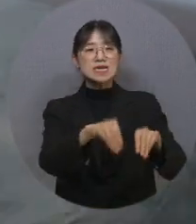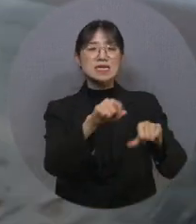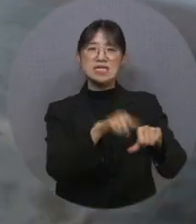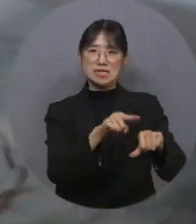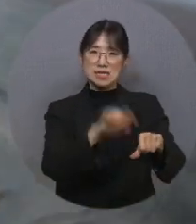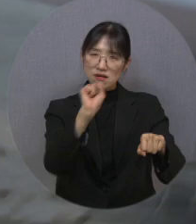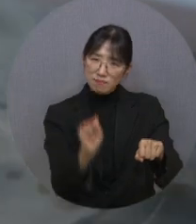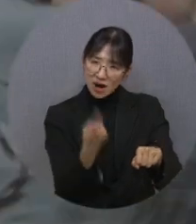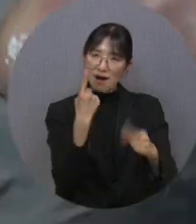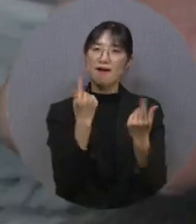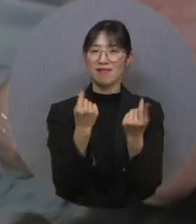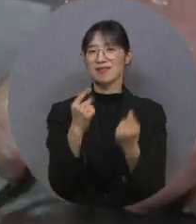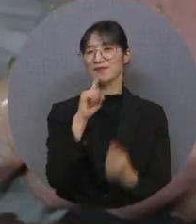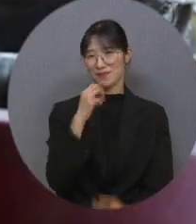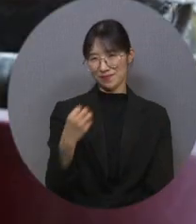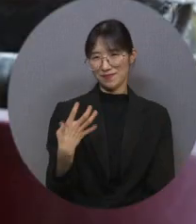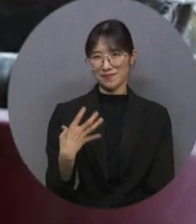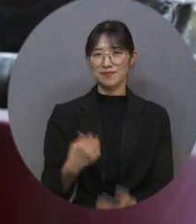왔다고 말합니다.